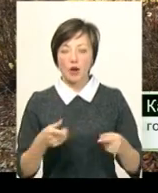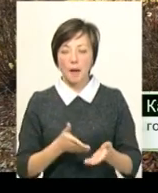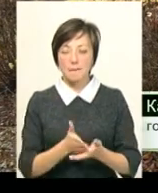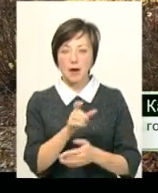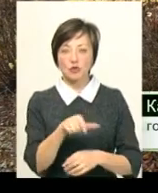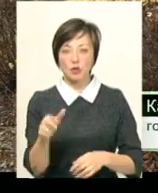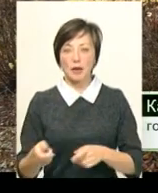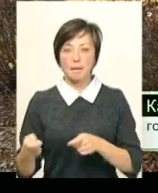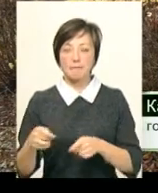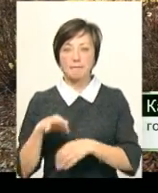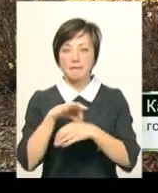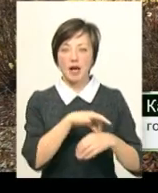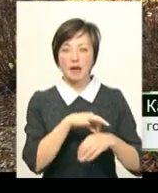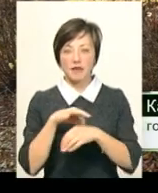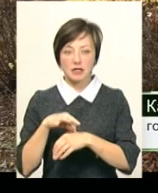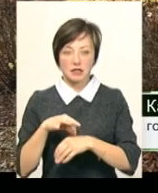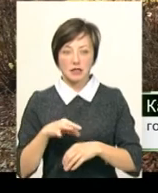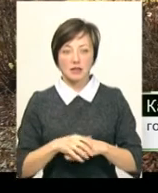перевезення,